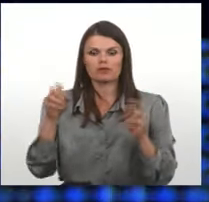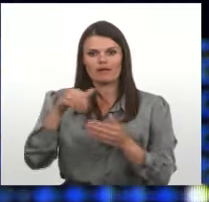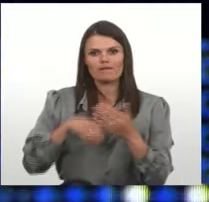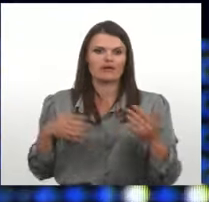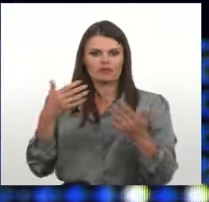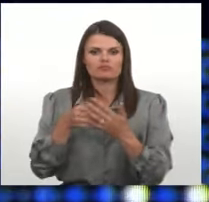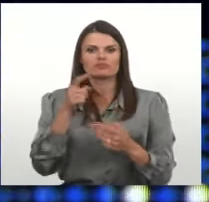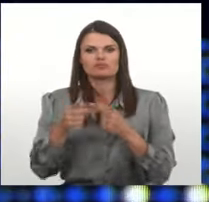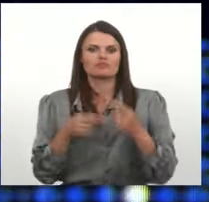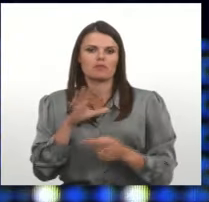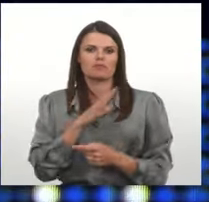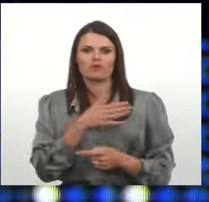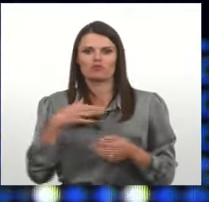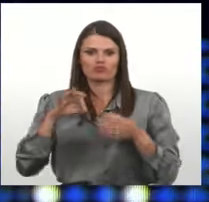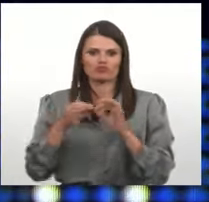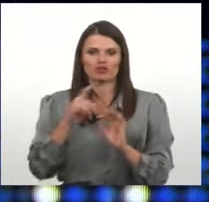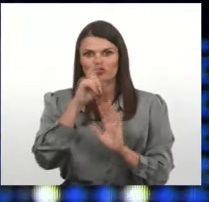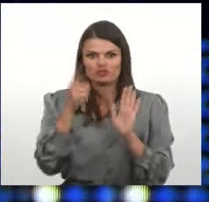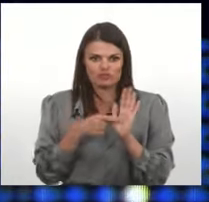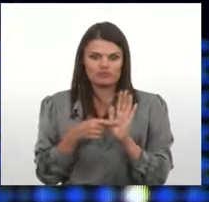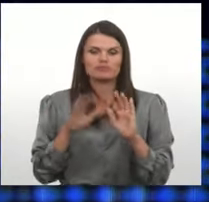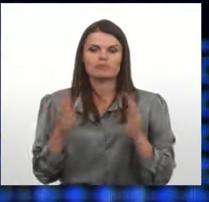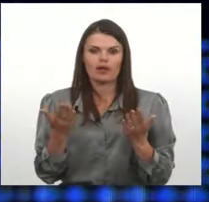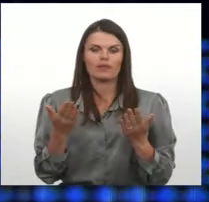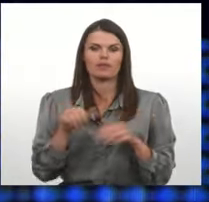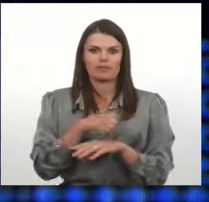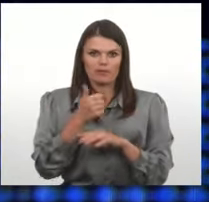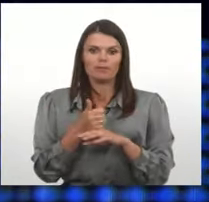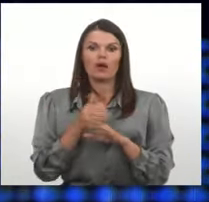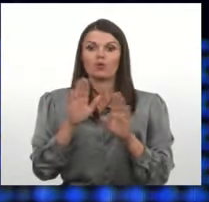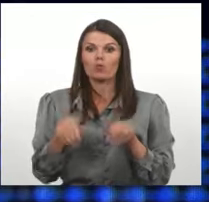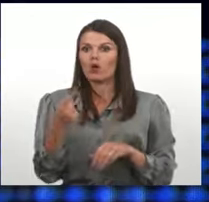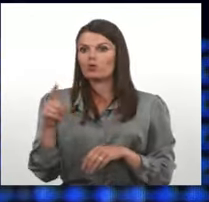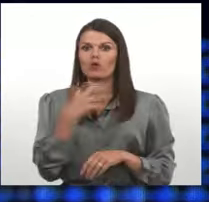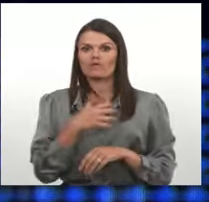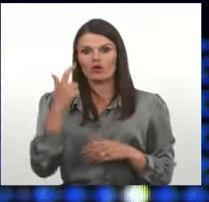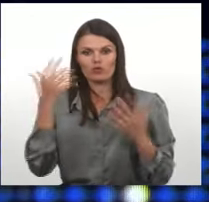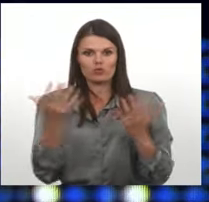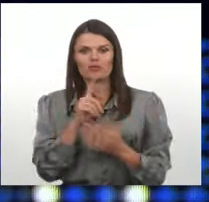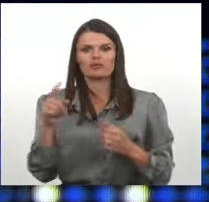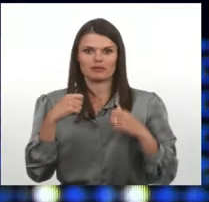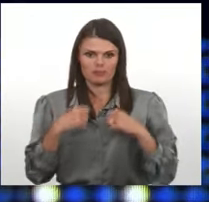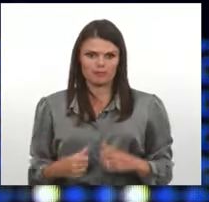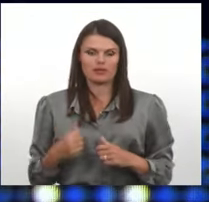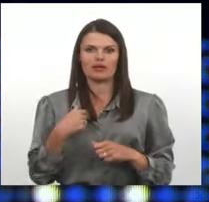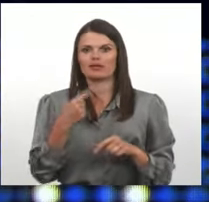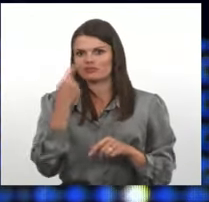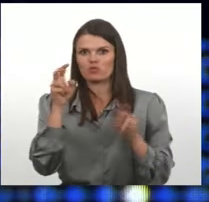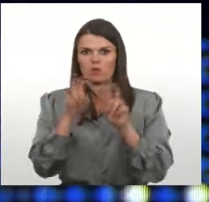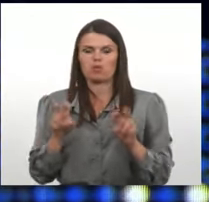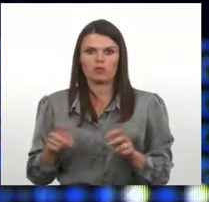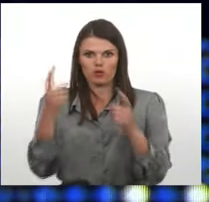tas vienmēr bija ļoti sarežģīts jautājums, bet primāri, par ko mums ir jādomā, tas ir miers. Es tikai arī pārbaudu